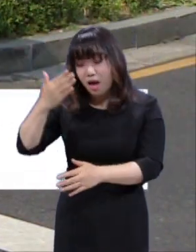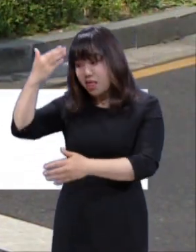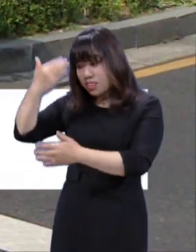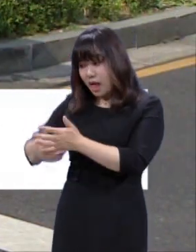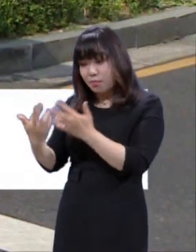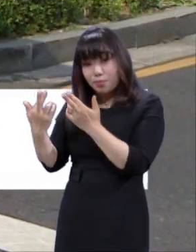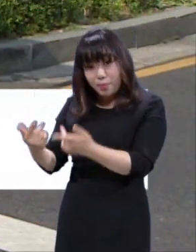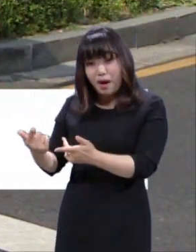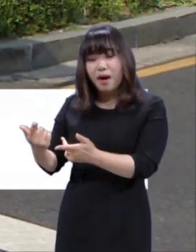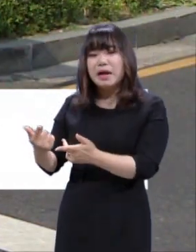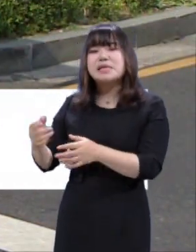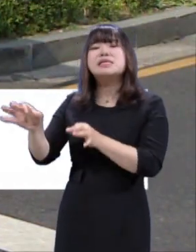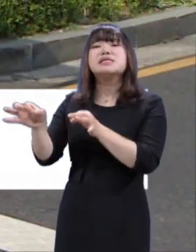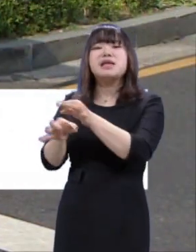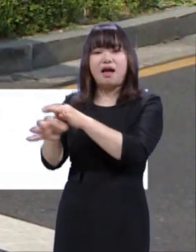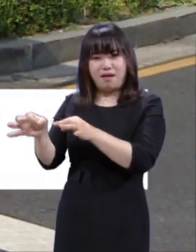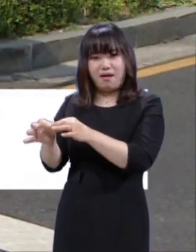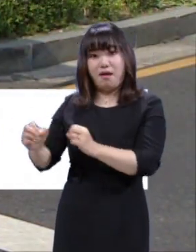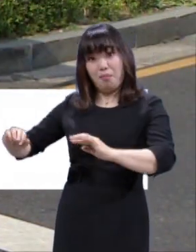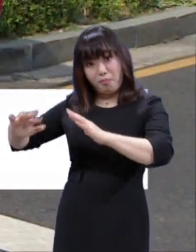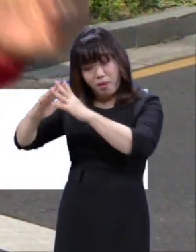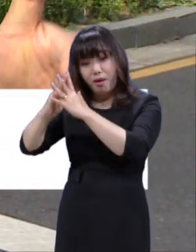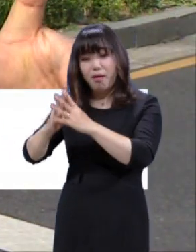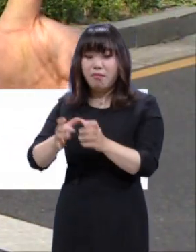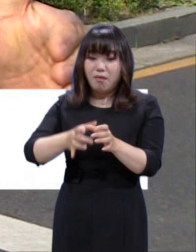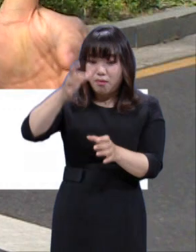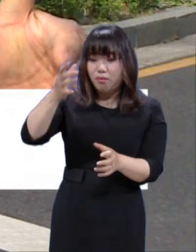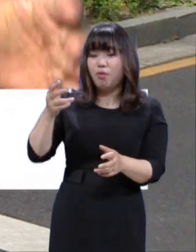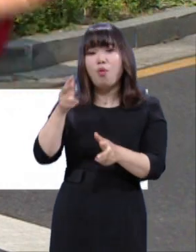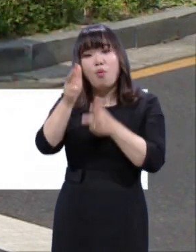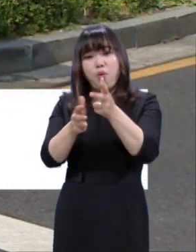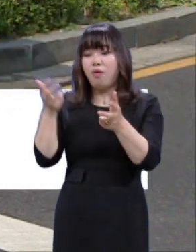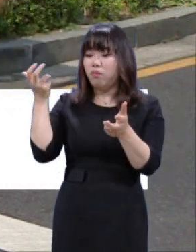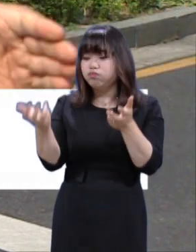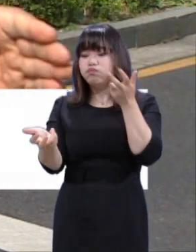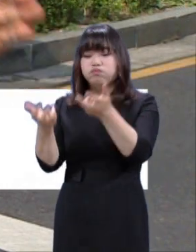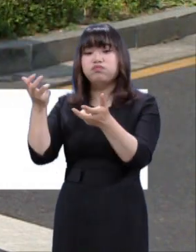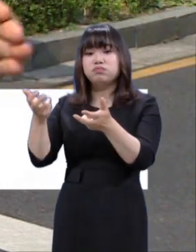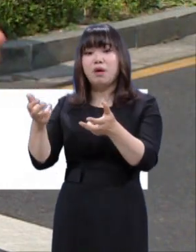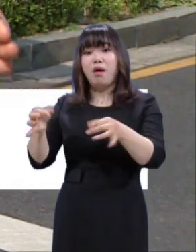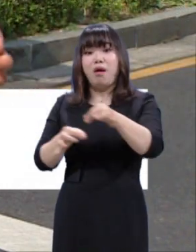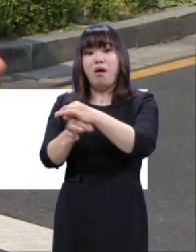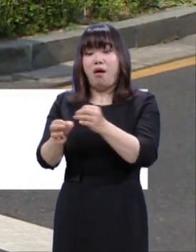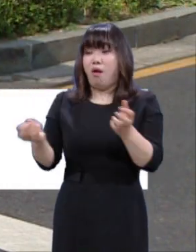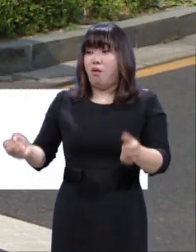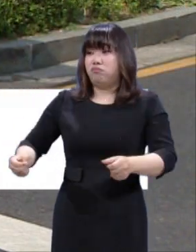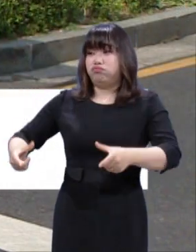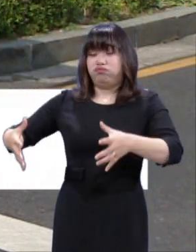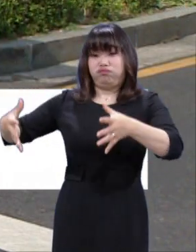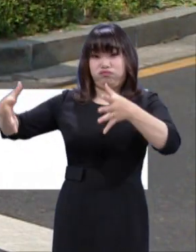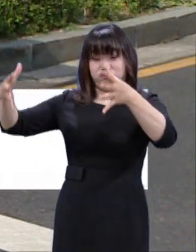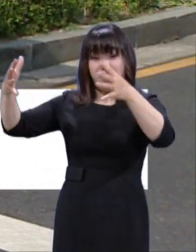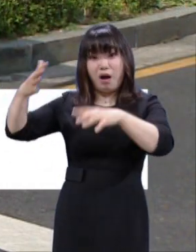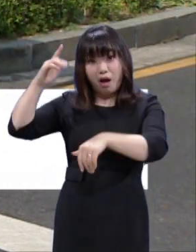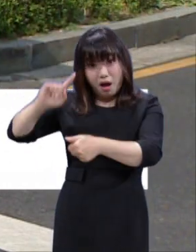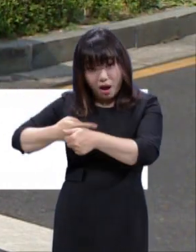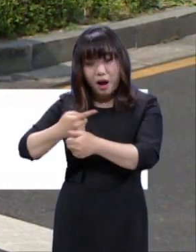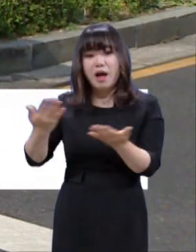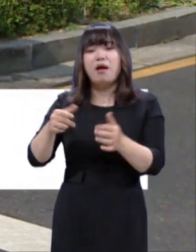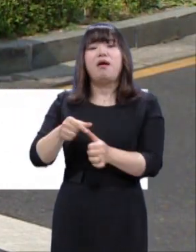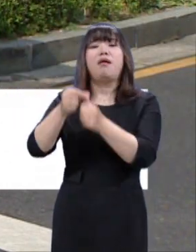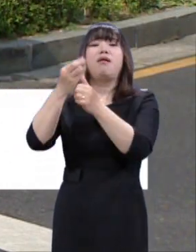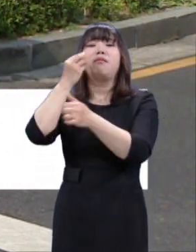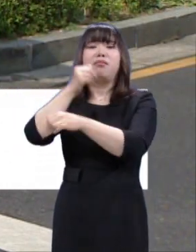유휴부지에 상가도 들어오고 빌딩도 들어와서 기업이 유치가 되고 상업시설 들어오게 함으로써 고용이